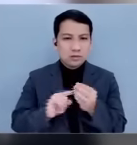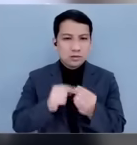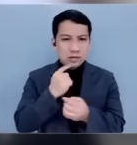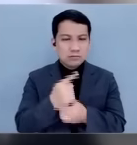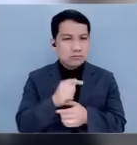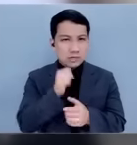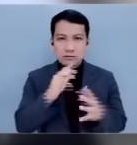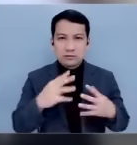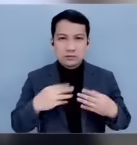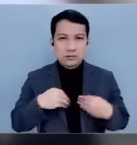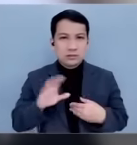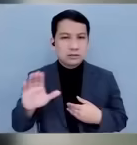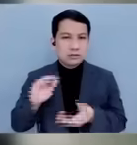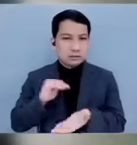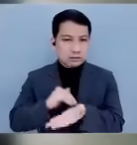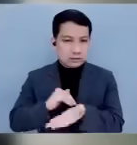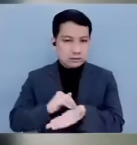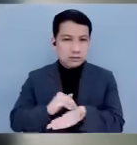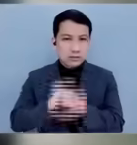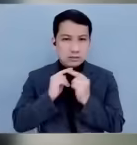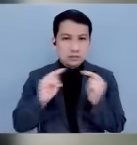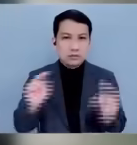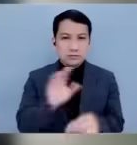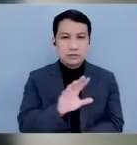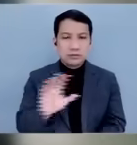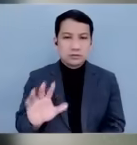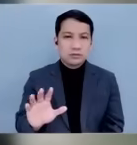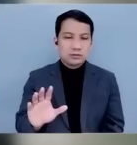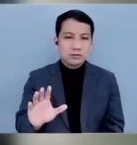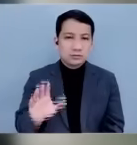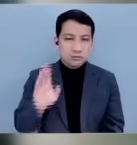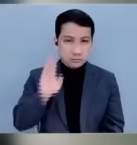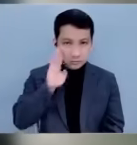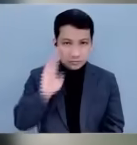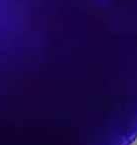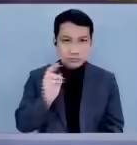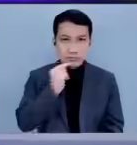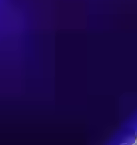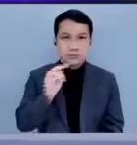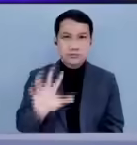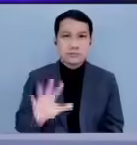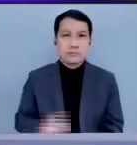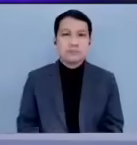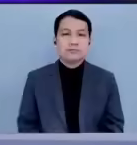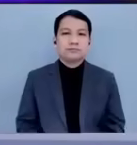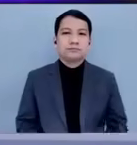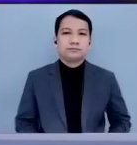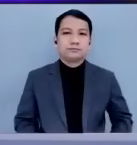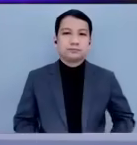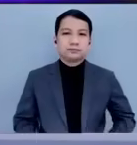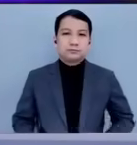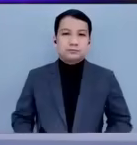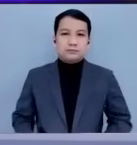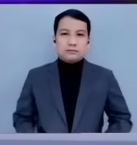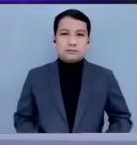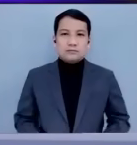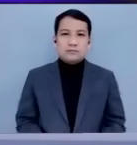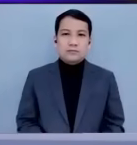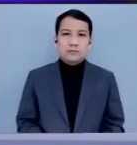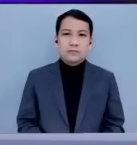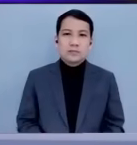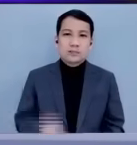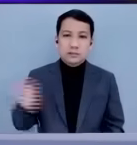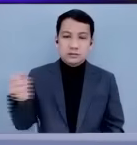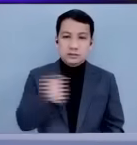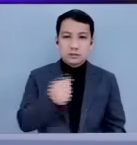bilang isang doktor. Nagbabalita mula sa Frontline, Brian Basa, News 5. Itinalaga ni Pangulong Bongbong Marcos